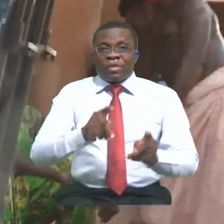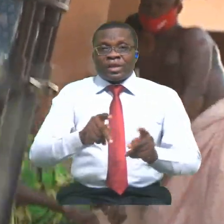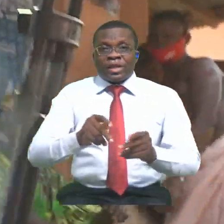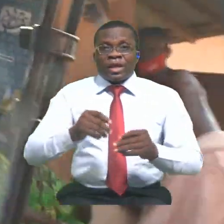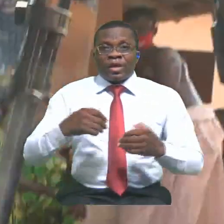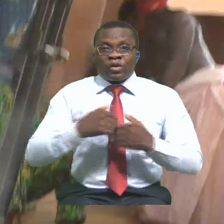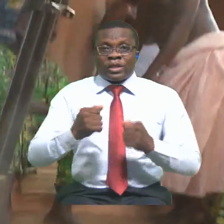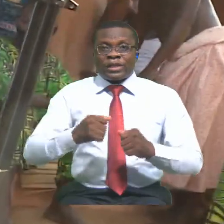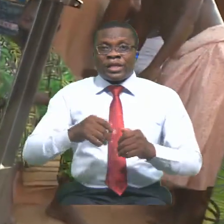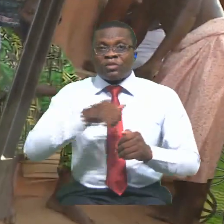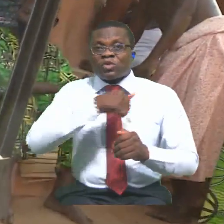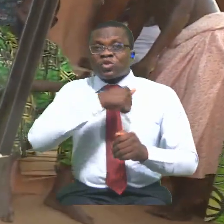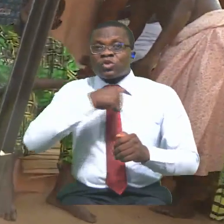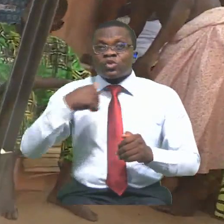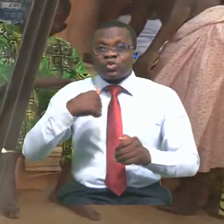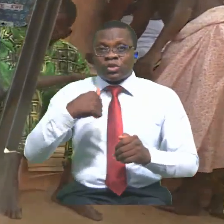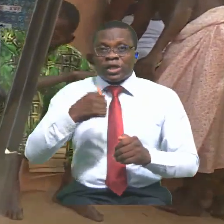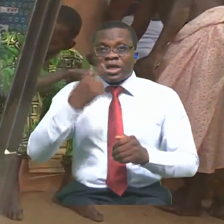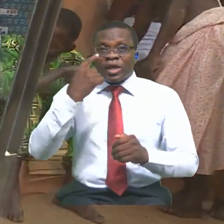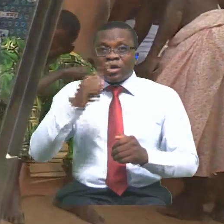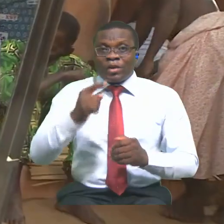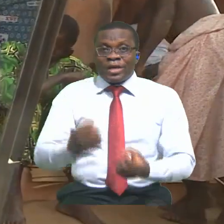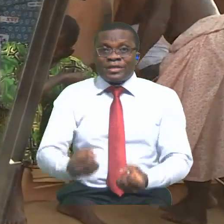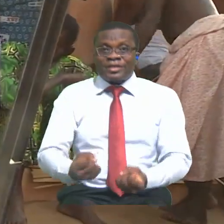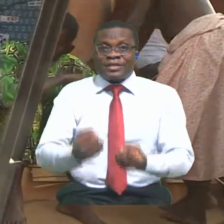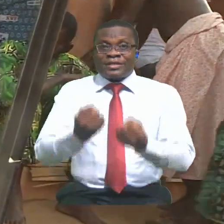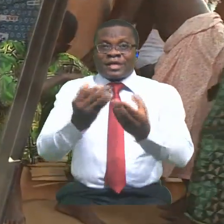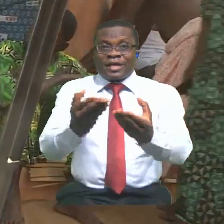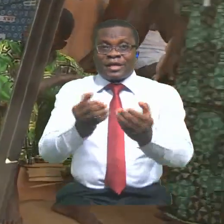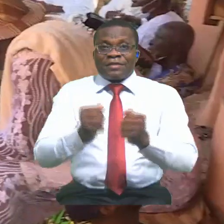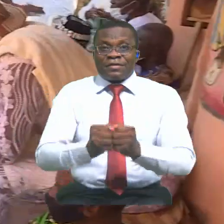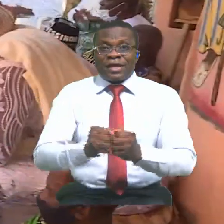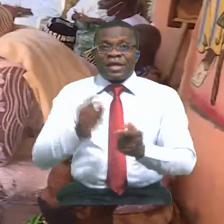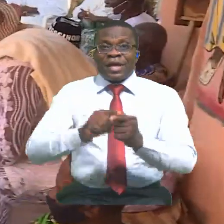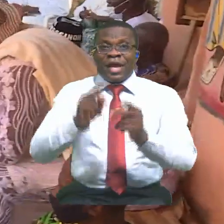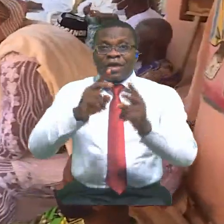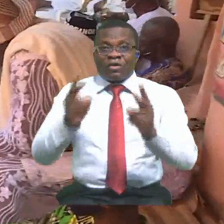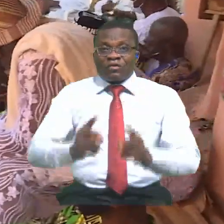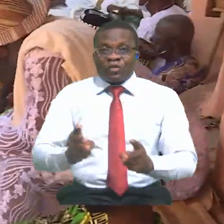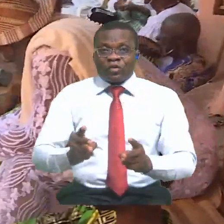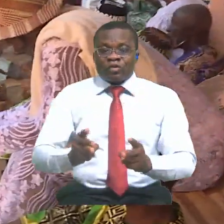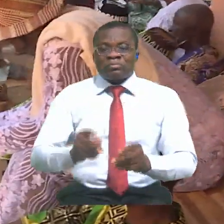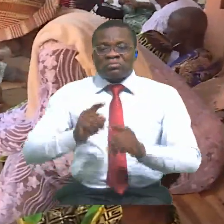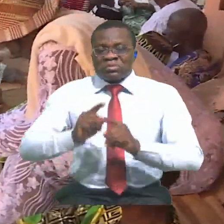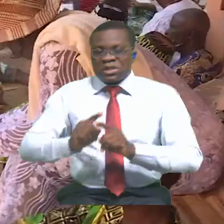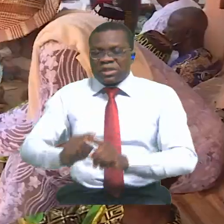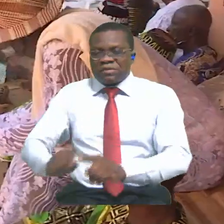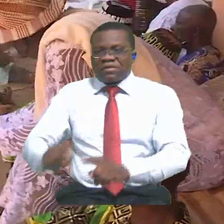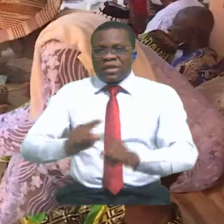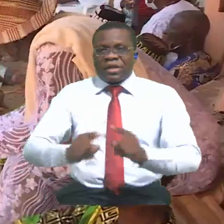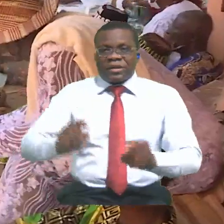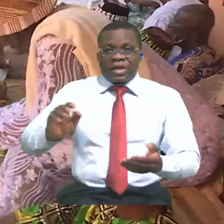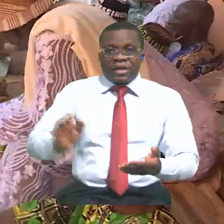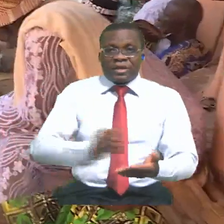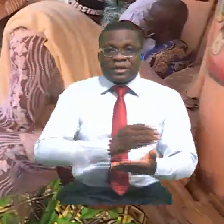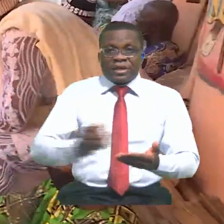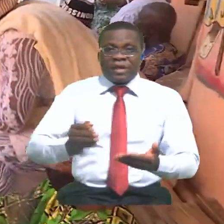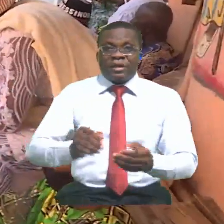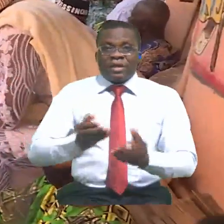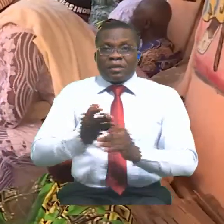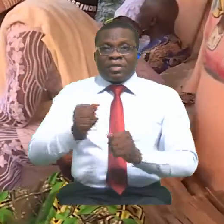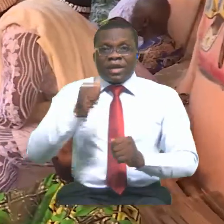sont sacrifiés à la divinité, à l'extérieur, différents chants sont repris par les hommes et femmes